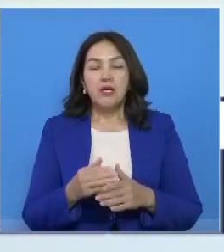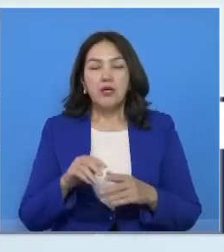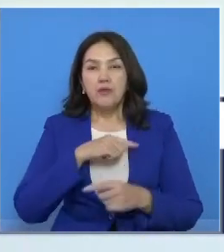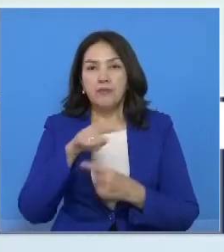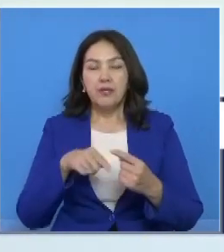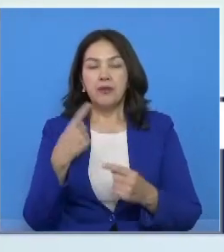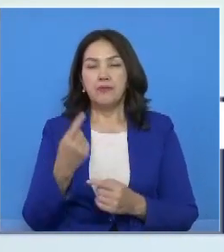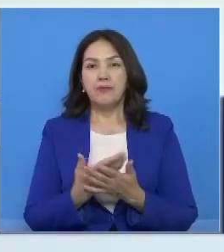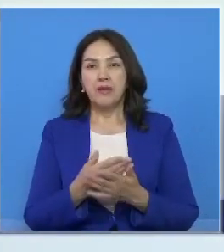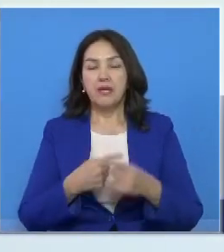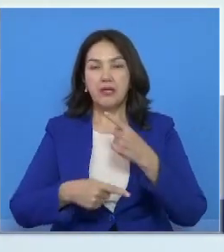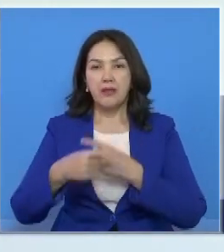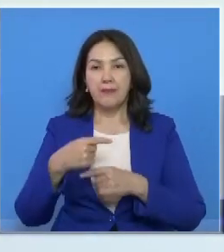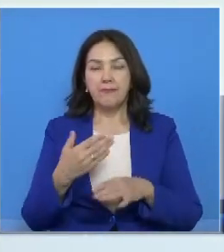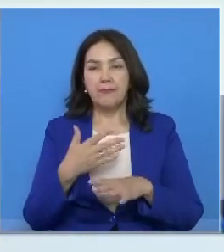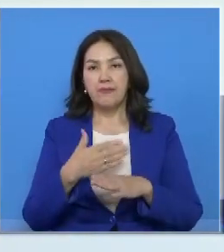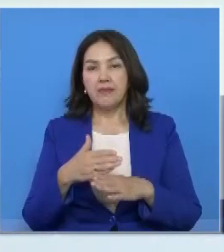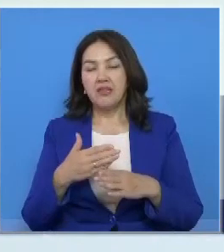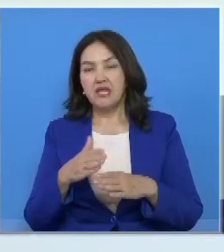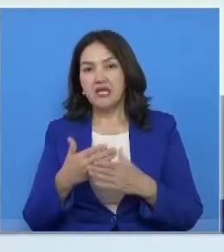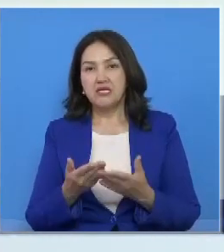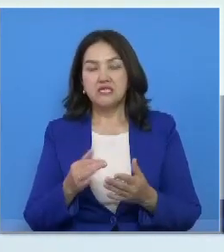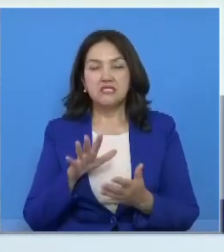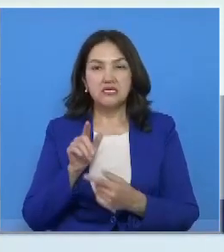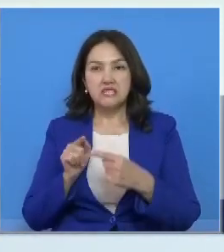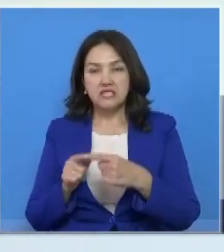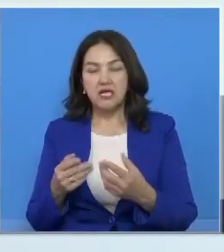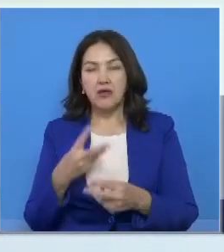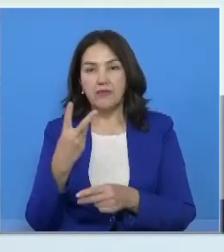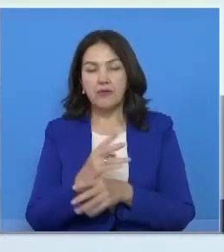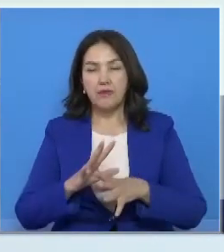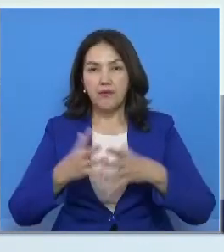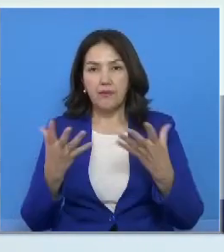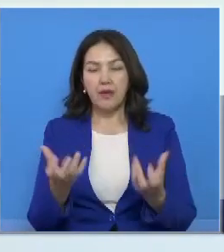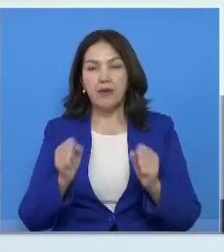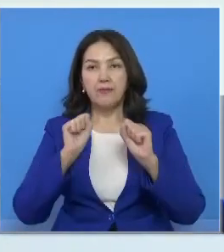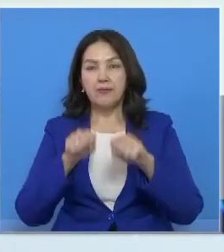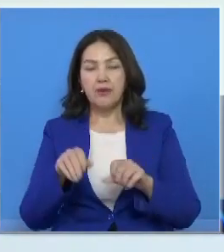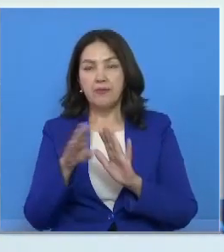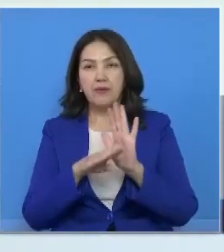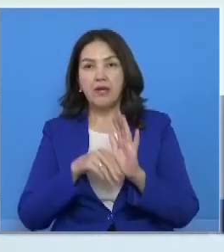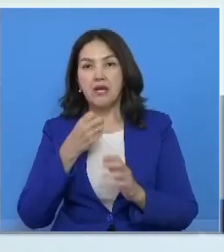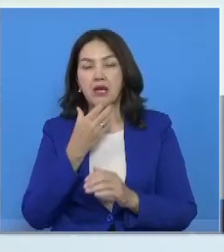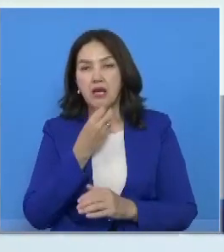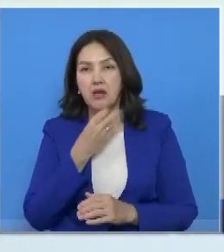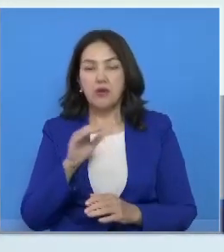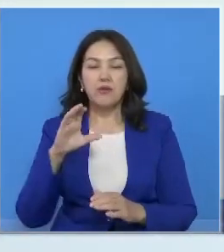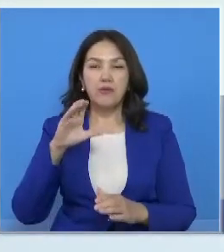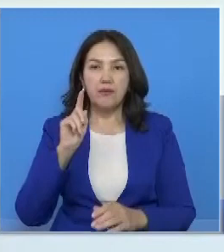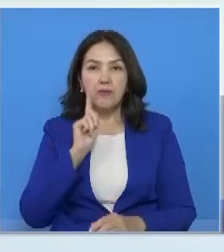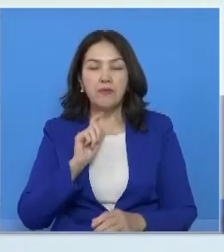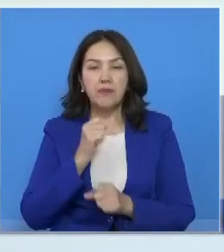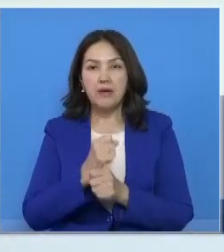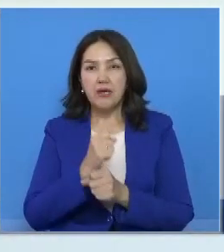в первом потоке и вернет кредитный займ, при вторичном участии смогут взять сумму больше. Эта программа – хорошая возможность заниматься